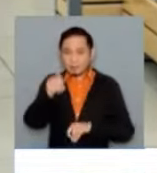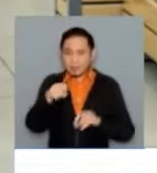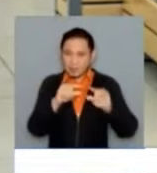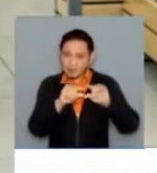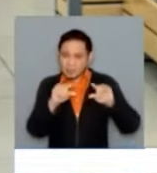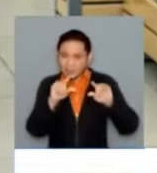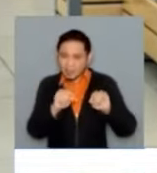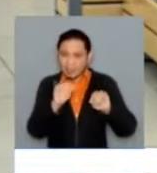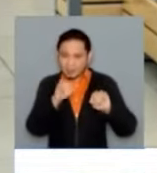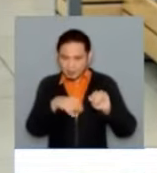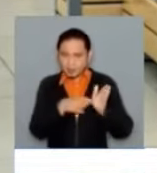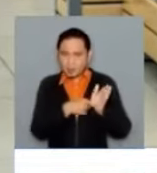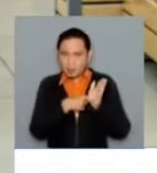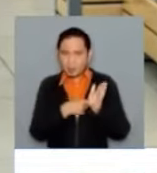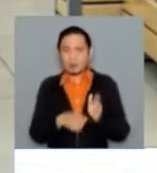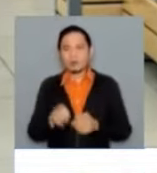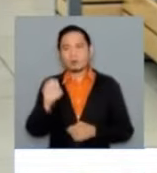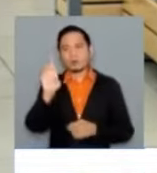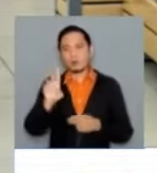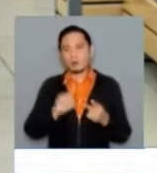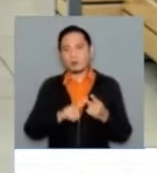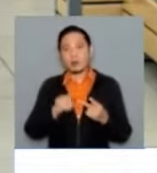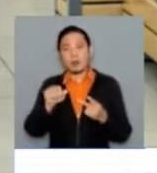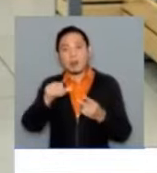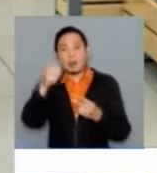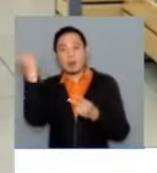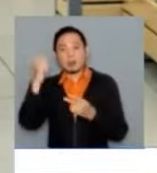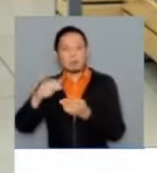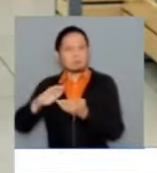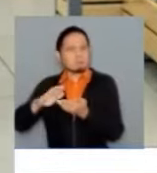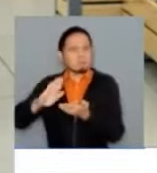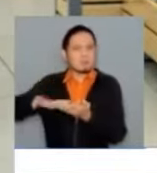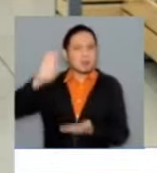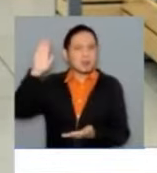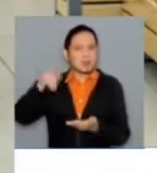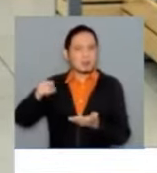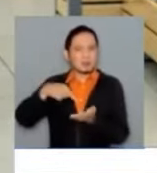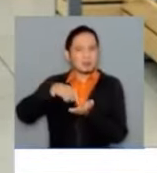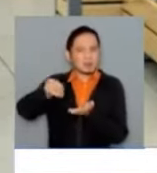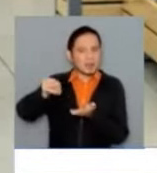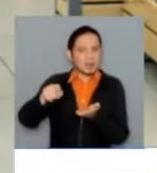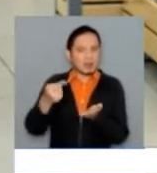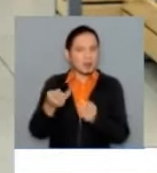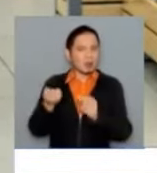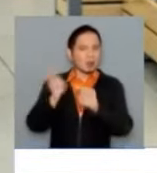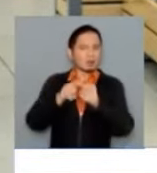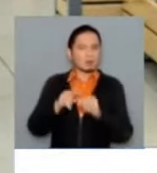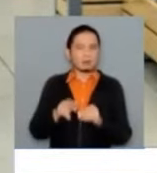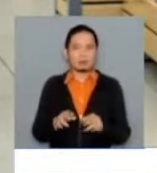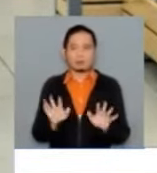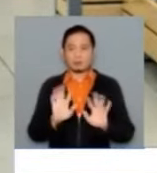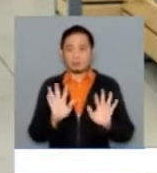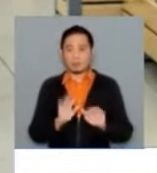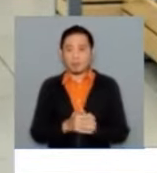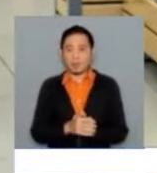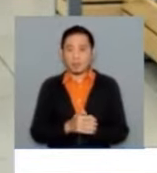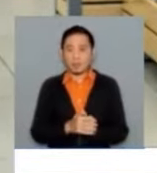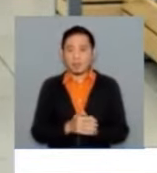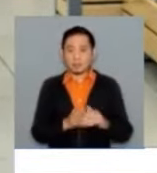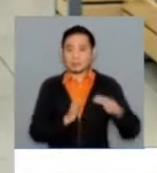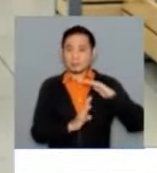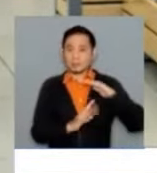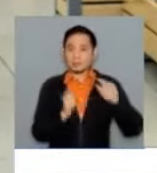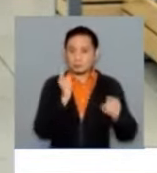iba o mas mahal pagdating sa kahera ang pinapabayad sa inyo, the customer is always right kung kanyang ide-demand